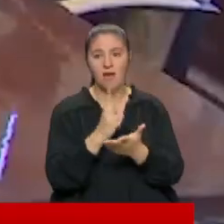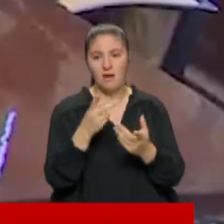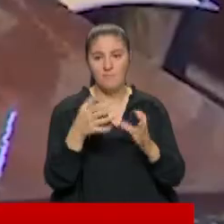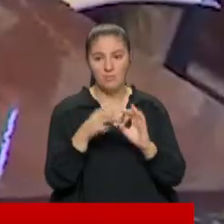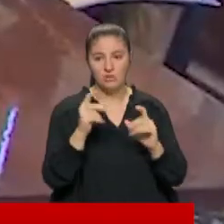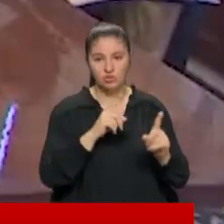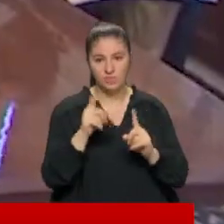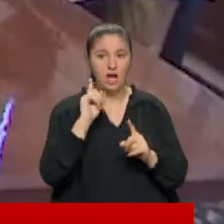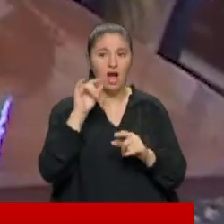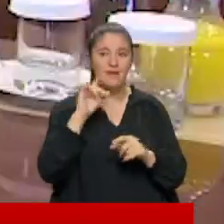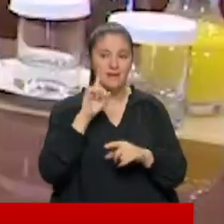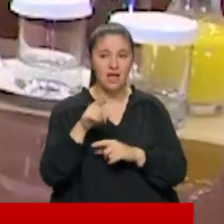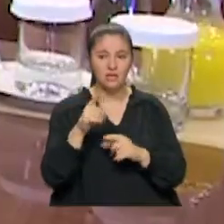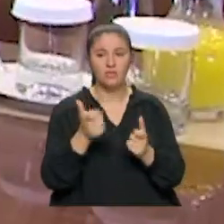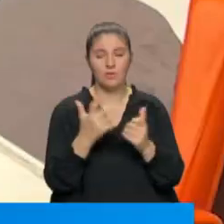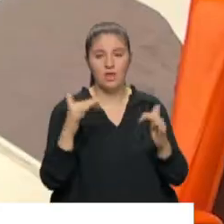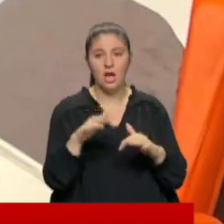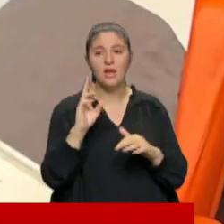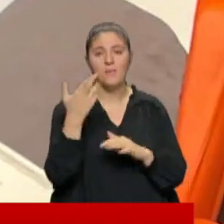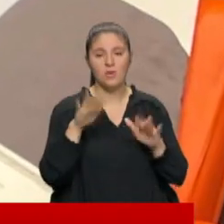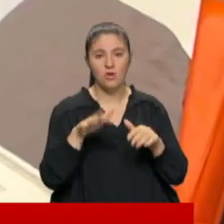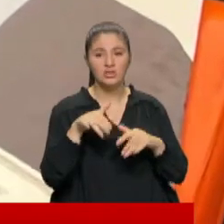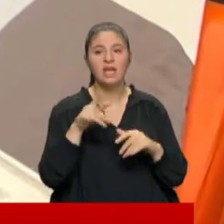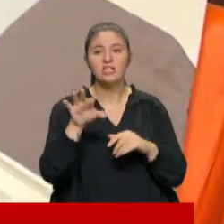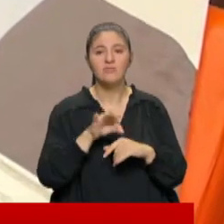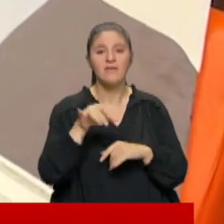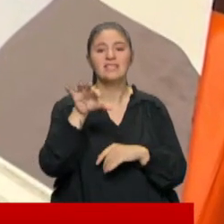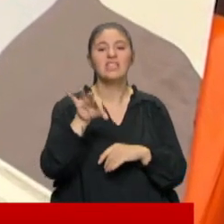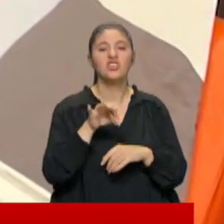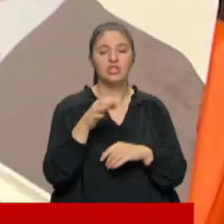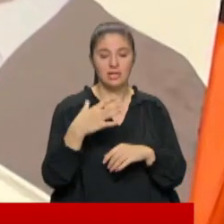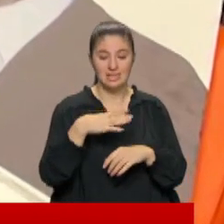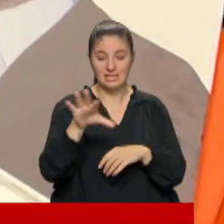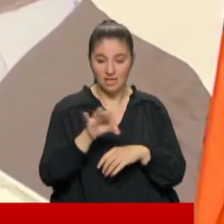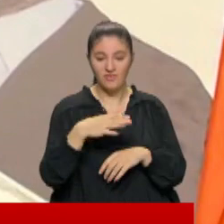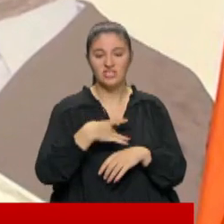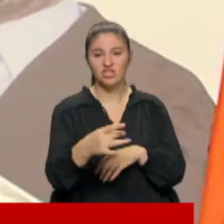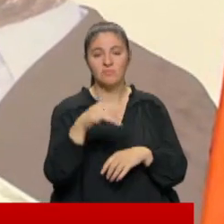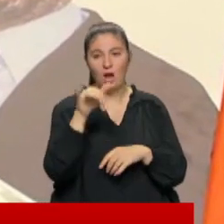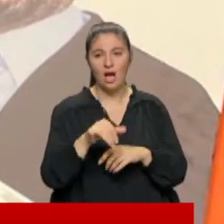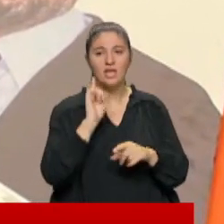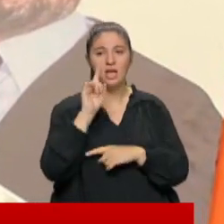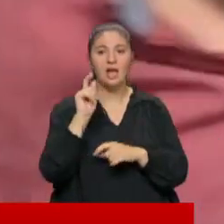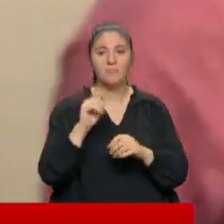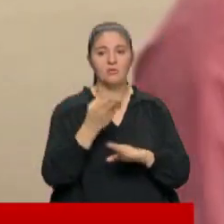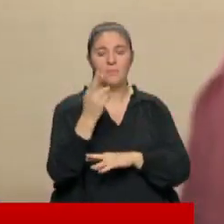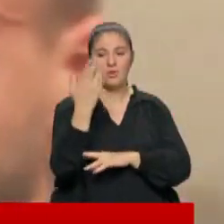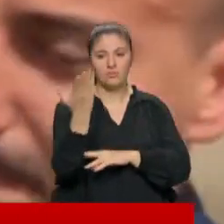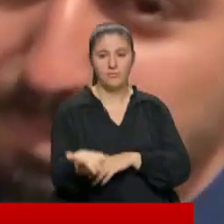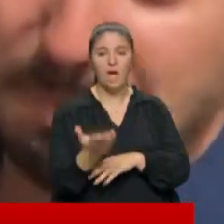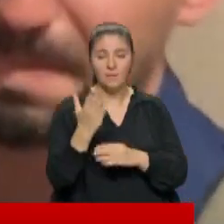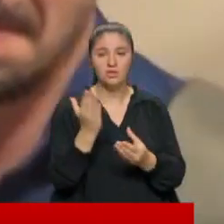için toplandı Anayasa Mahkemesi. Raportör, Atalay'ın seçme ve seçilme hakkının ihlal edildiği yönünde raporunu sundu.